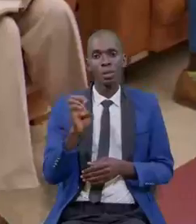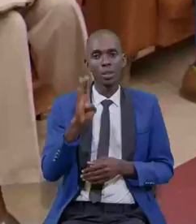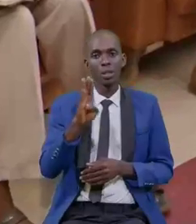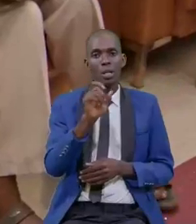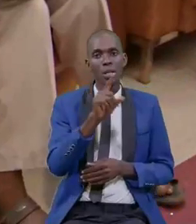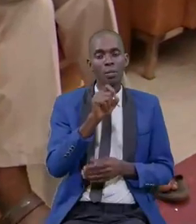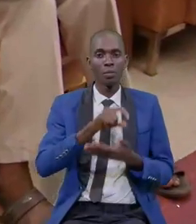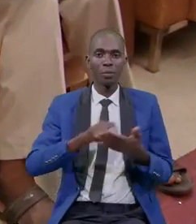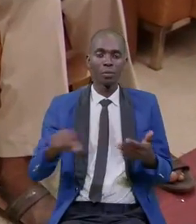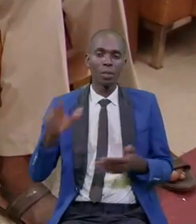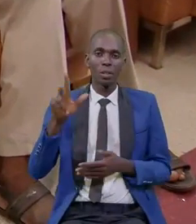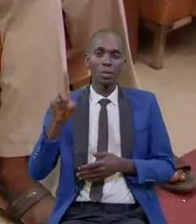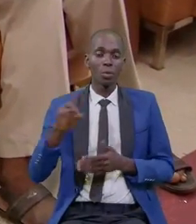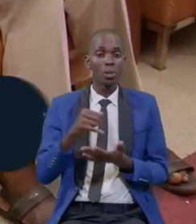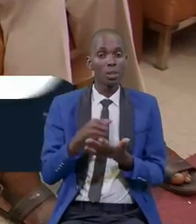chapitre